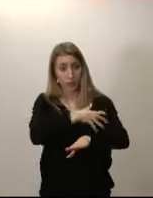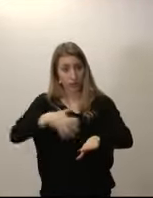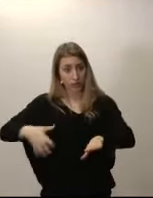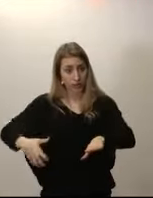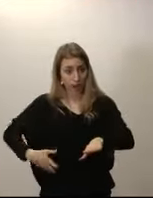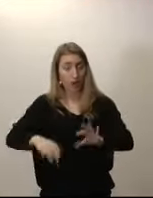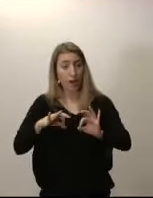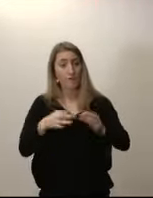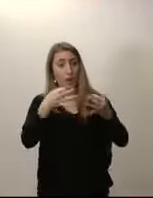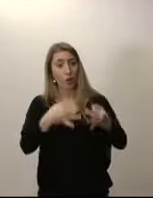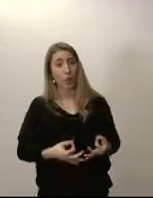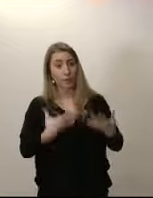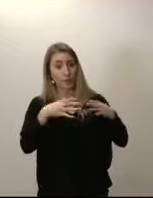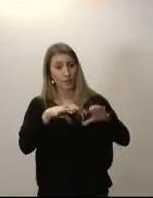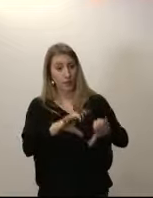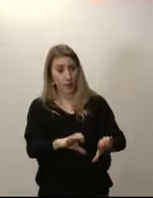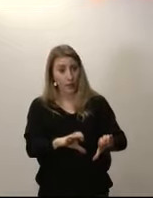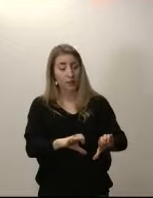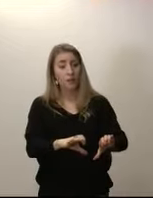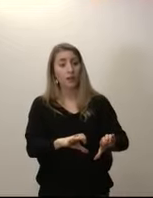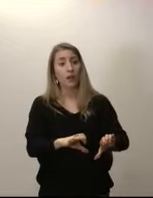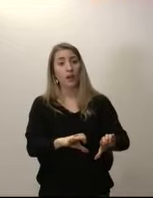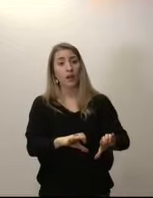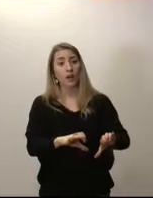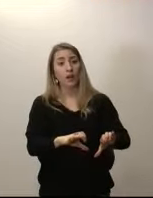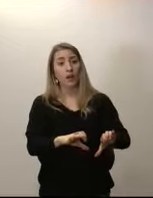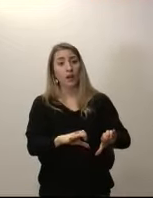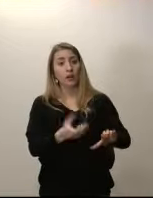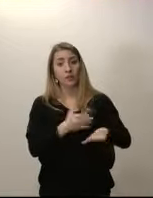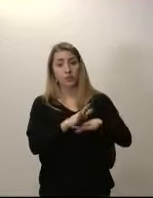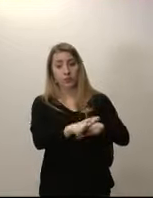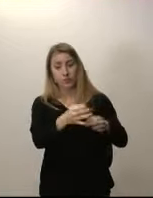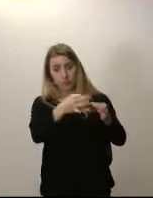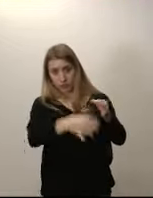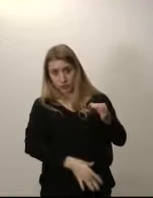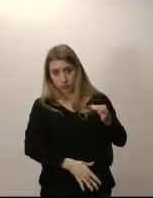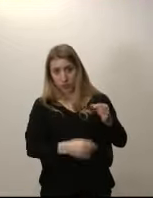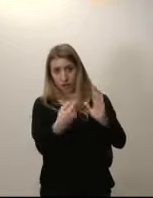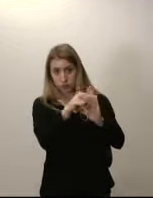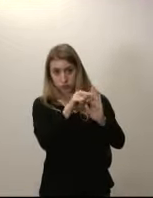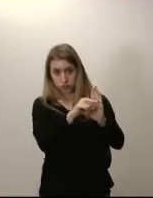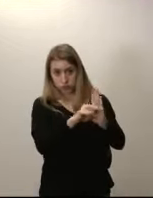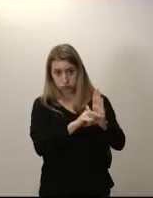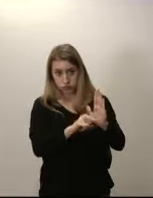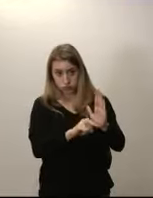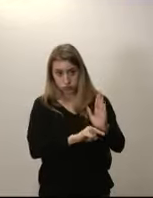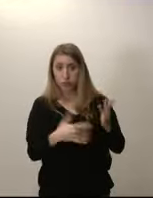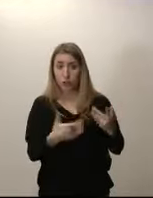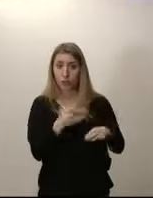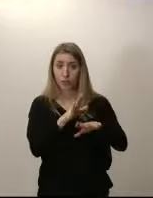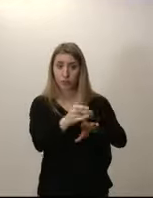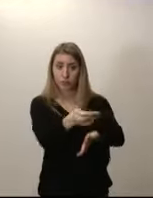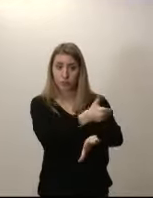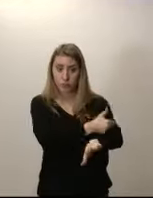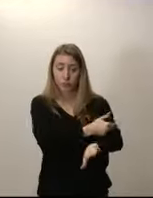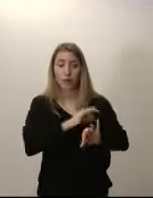compte administratif, approuver la gestion du maire, accusant les résultats indiqués et présentés juste avant. Pour ce qui concerne le